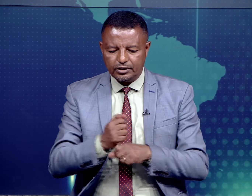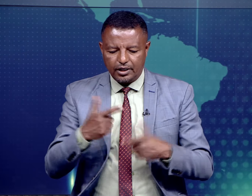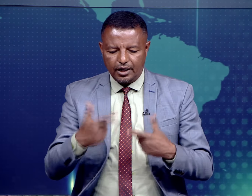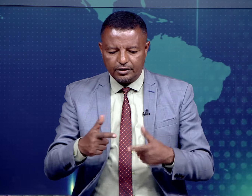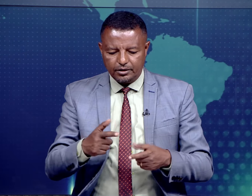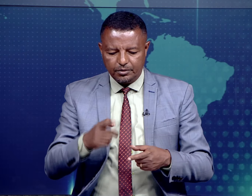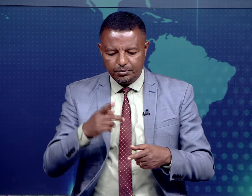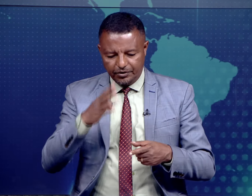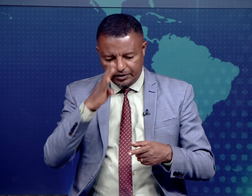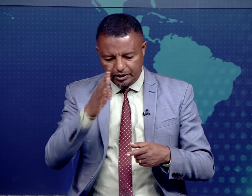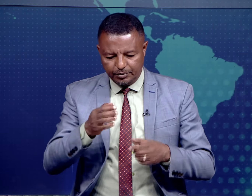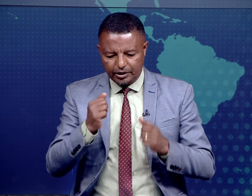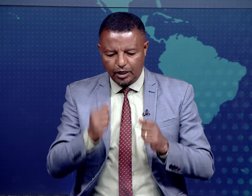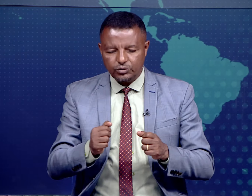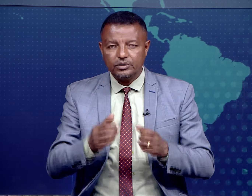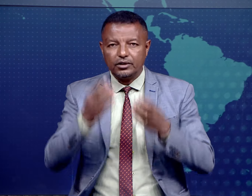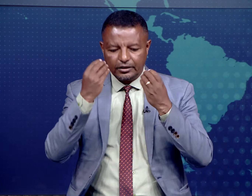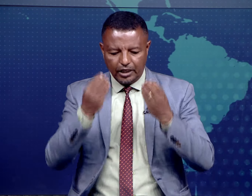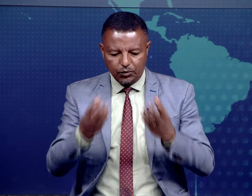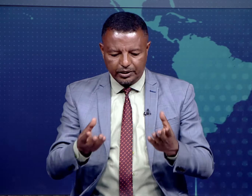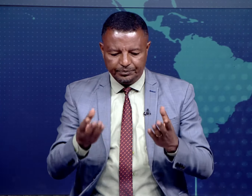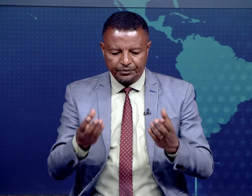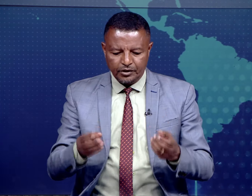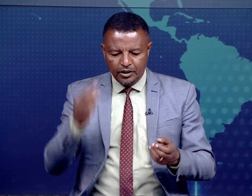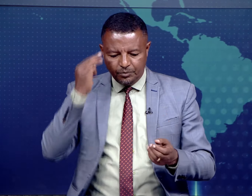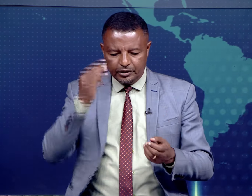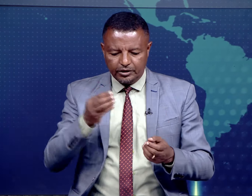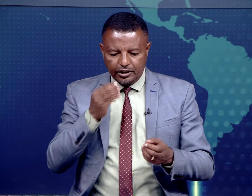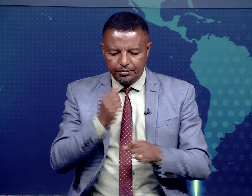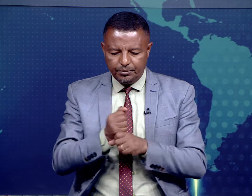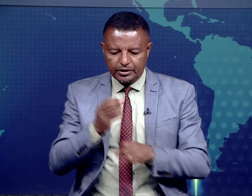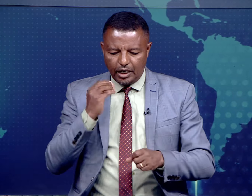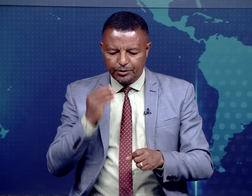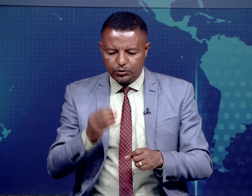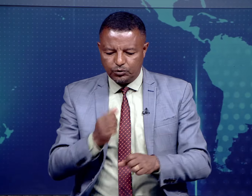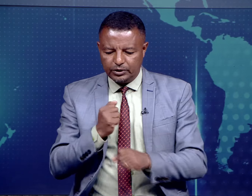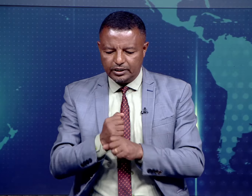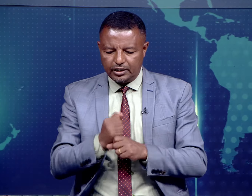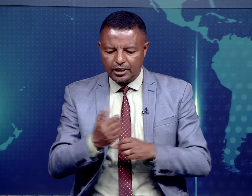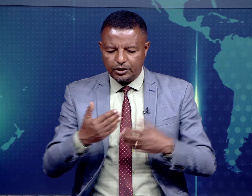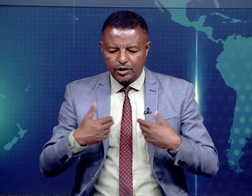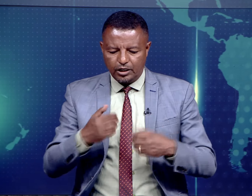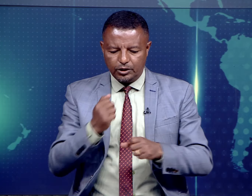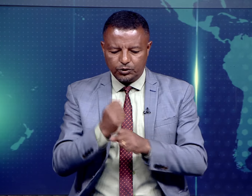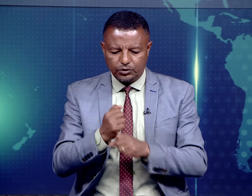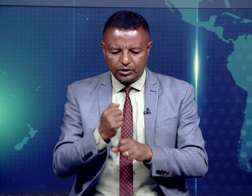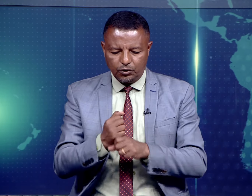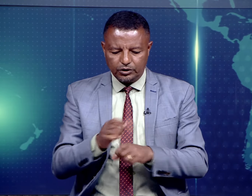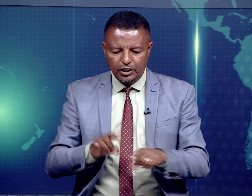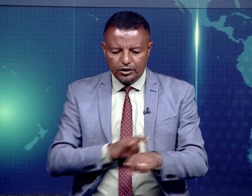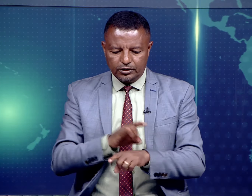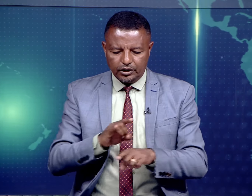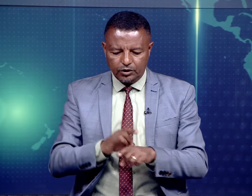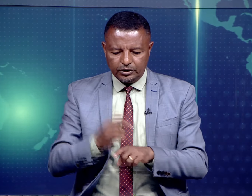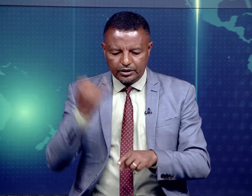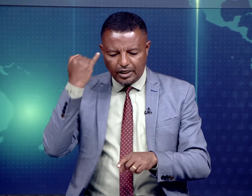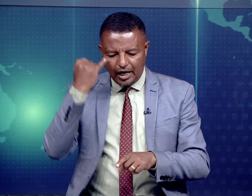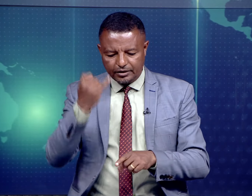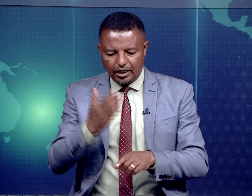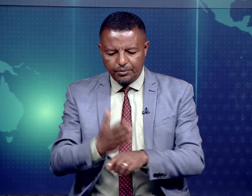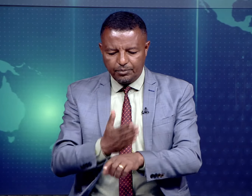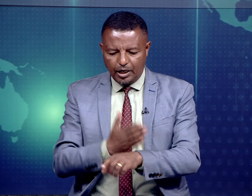ዜጎች የስራ እድል መፍጠር መቻሉን አስታወቀም። ሚኒስቴር መስሪያ ቤቱ እየሰራቸው ያለችው ስራዎች